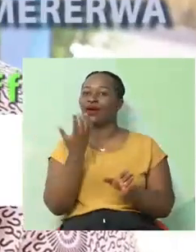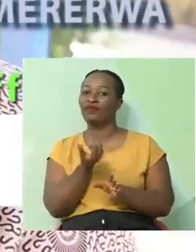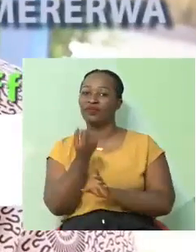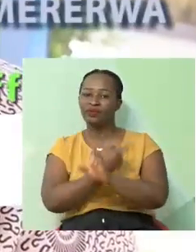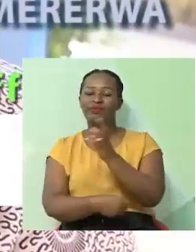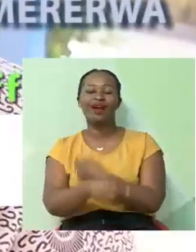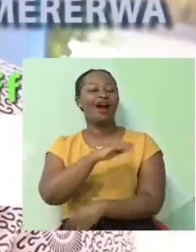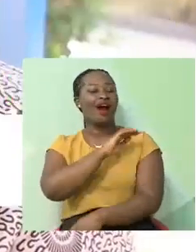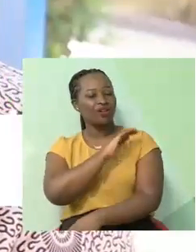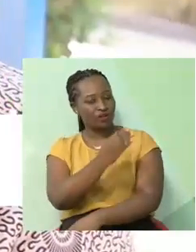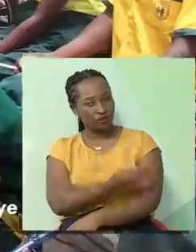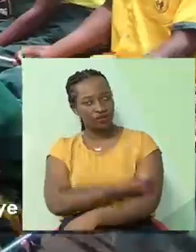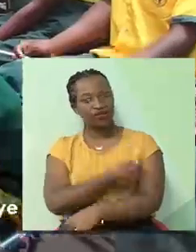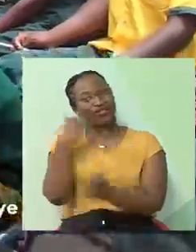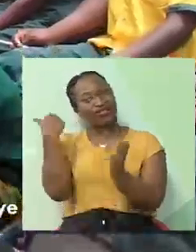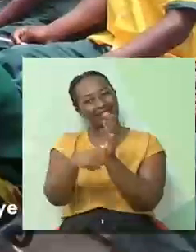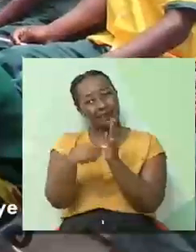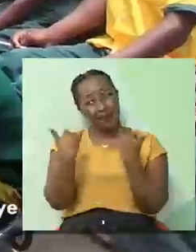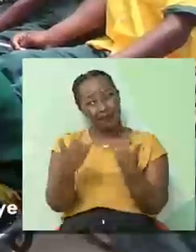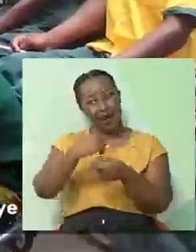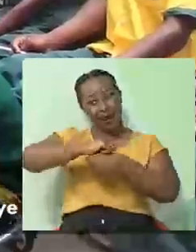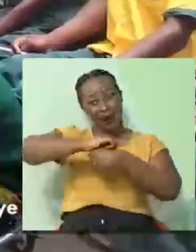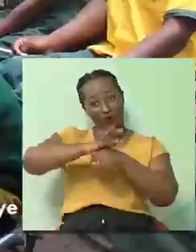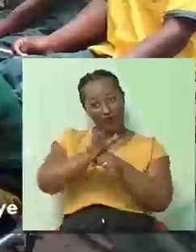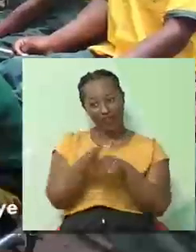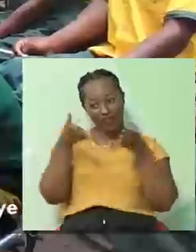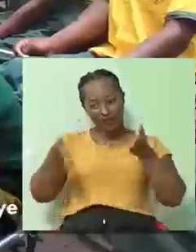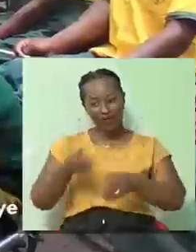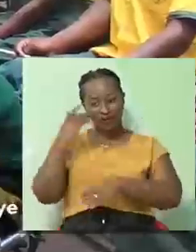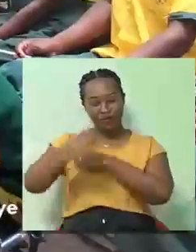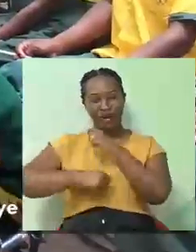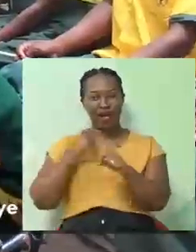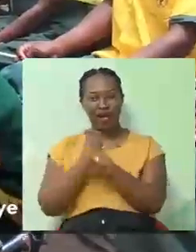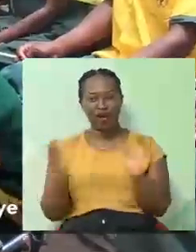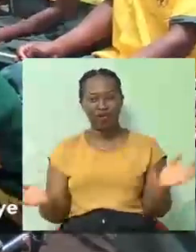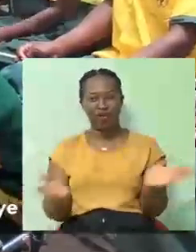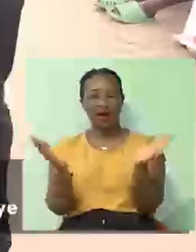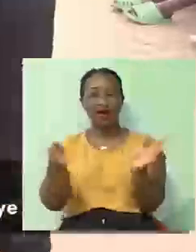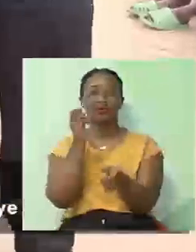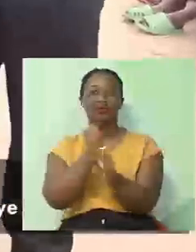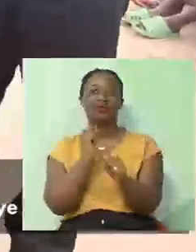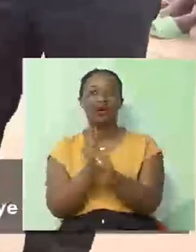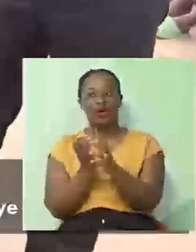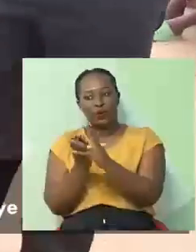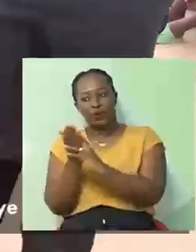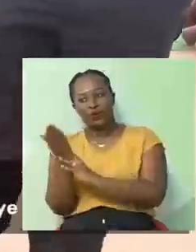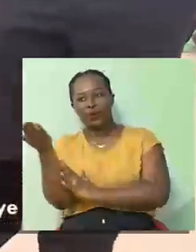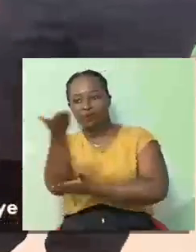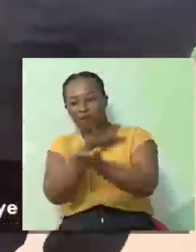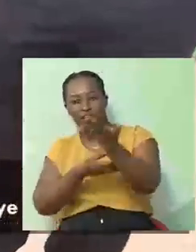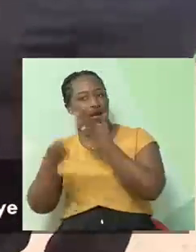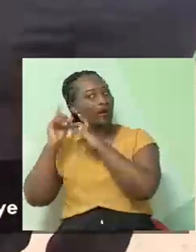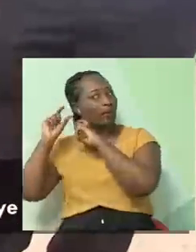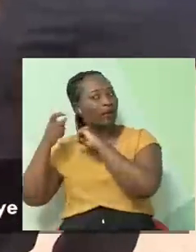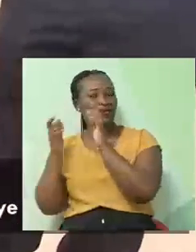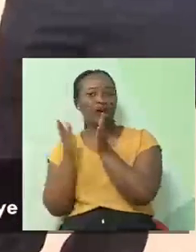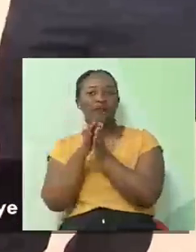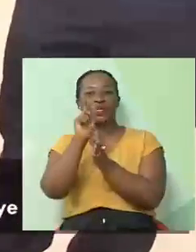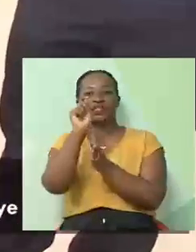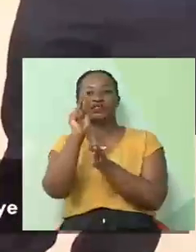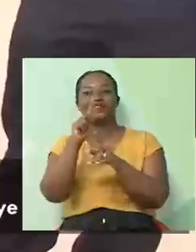ubumuga nawe ashoboye kubera icyorezo cya COVID-19 muri uyu mwaka ubukangurambaga buzakorwa bunyujijwe mu biganiro ku